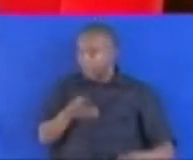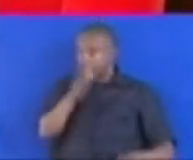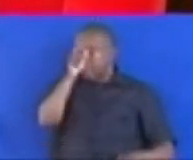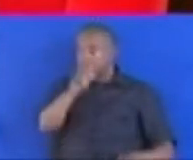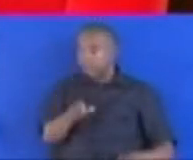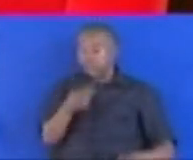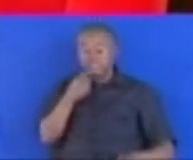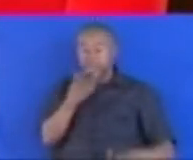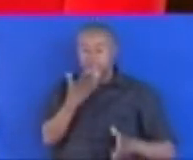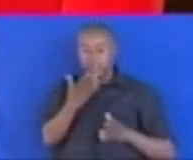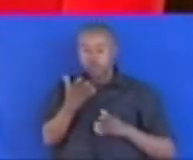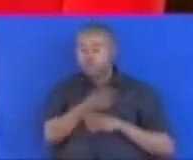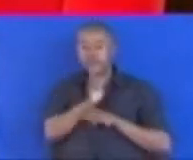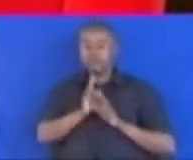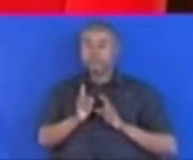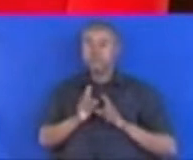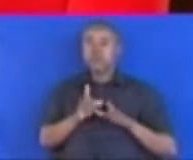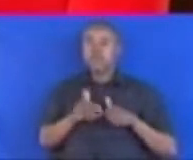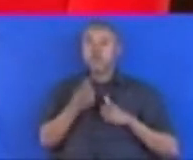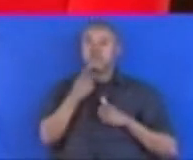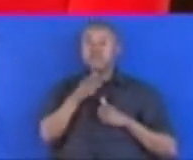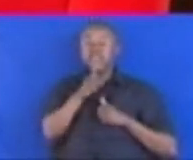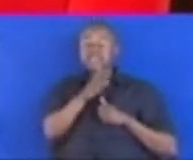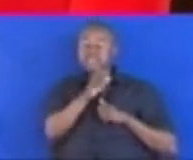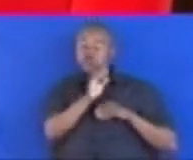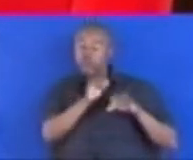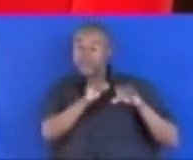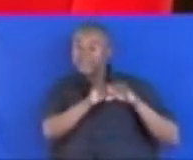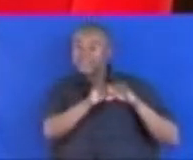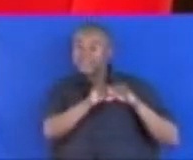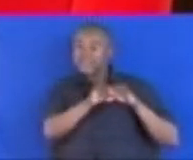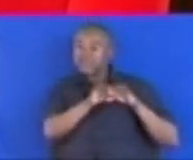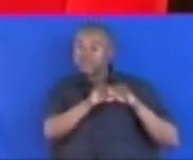hataingilia na gene, lakini wanasema wanaingiza kwenye